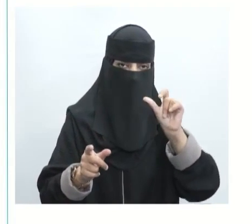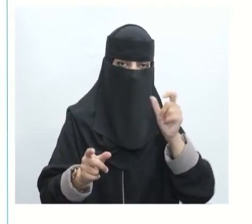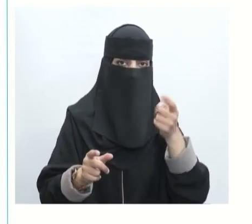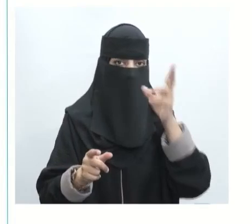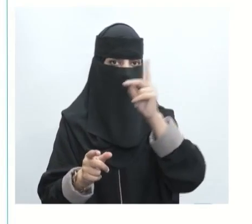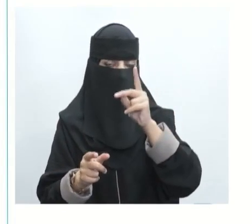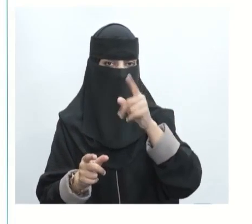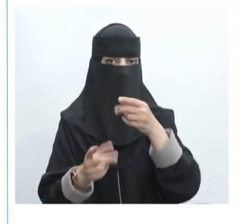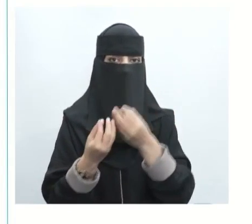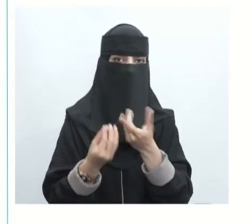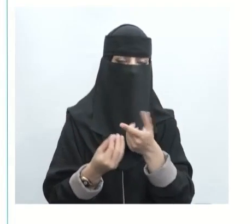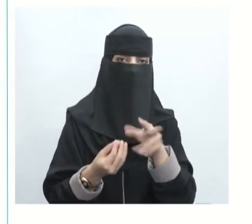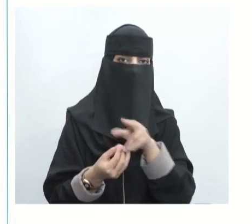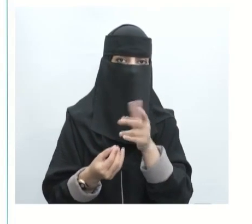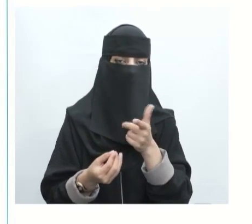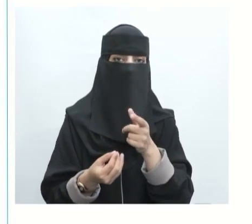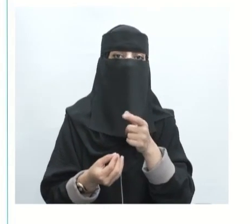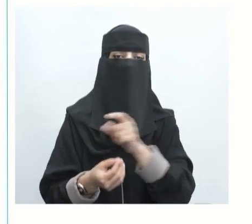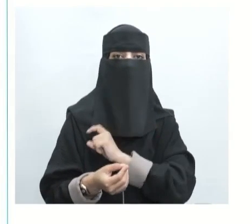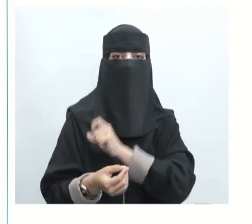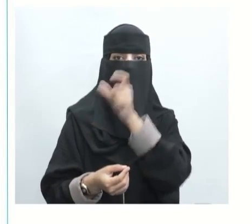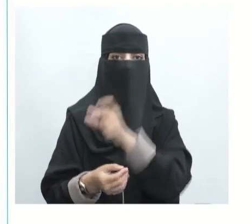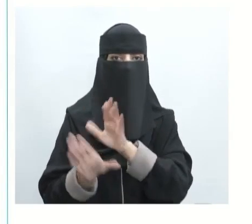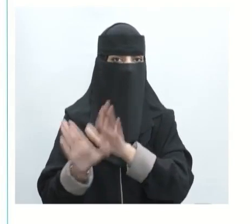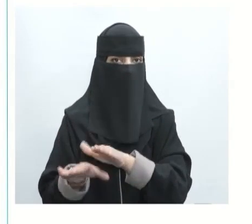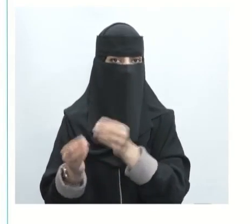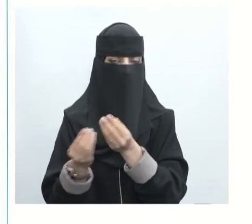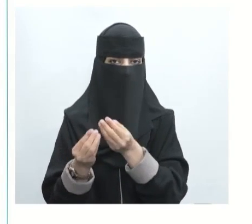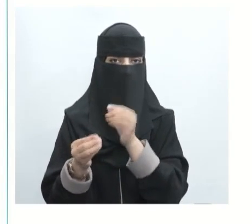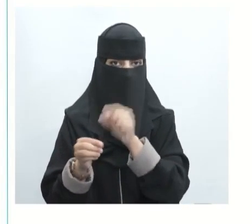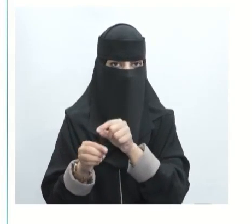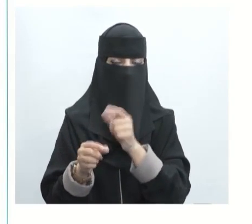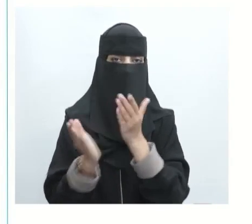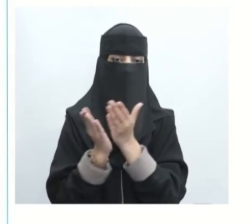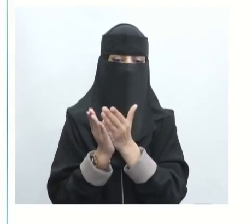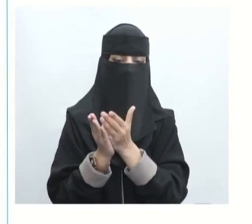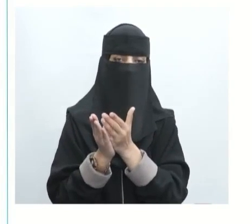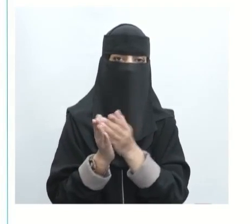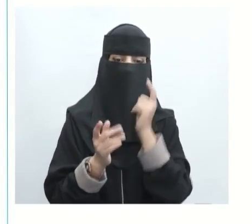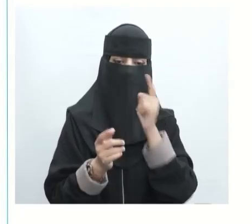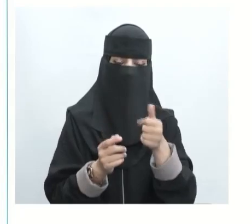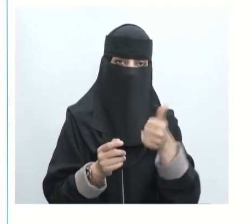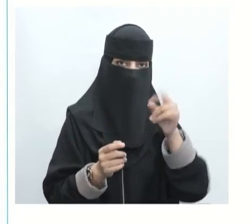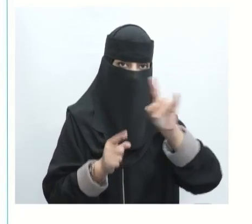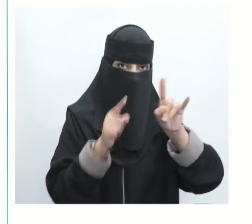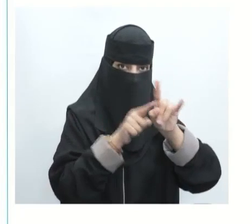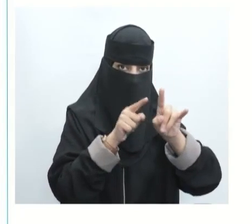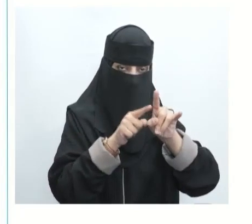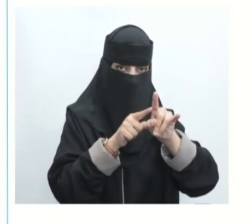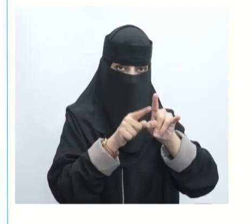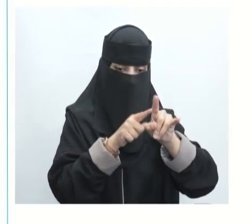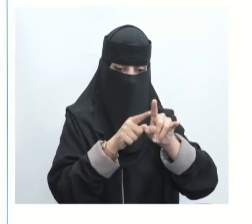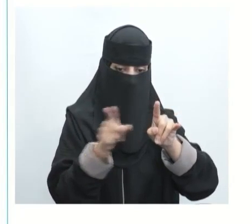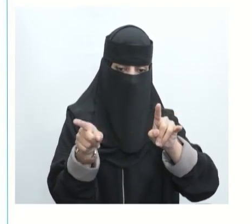الطالبات. إذا هو إخراج ما بعد إلا أو غير أو سوى من حكم ما قبله. إذا